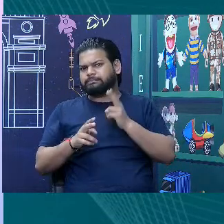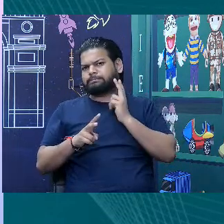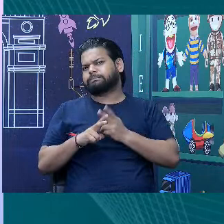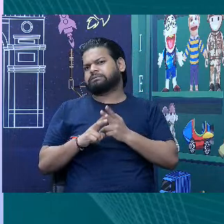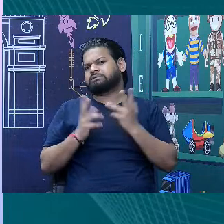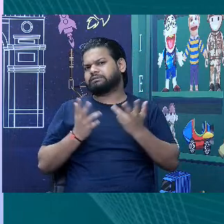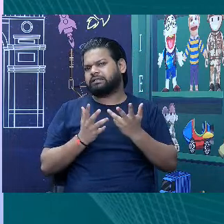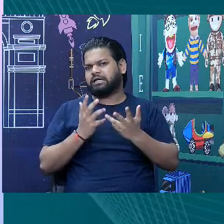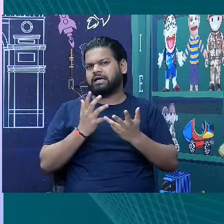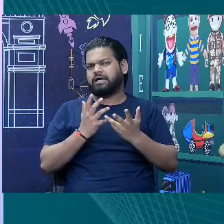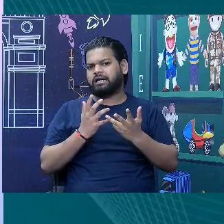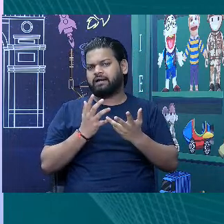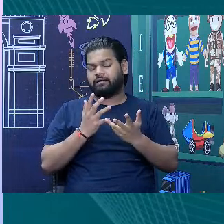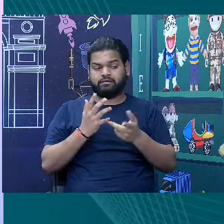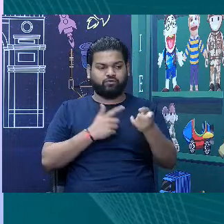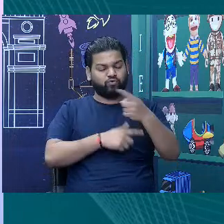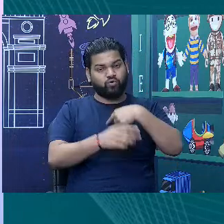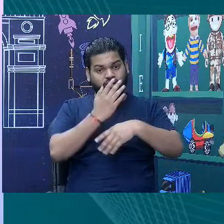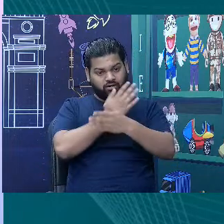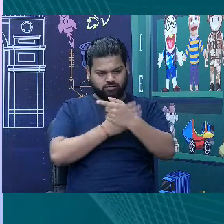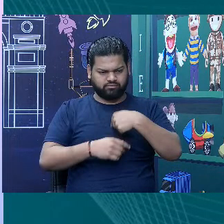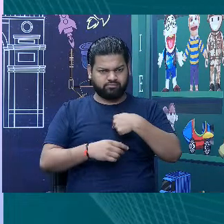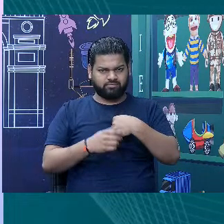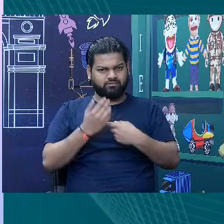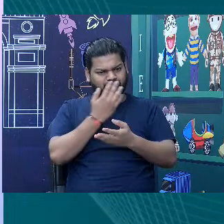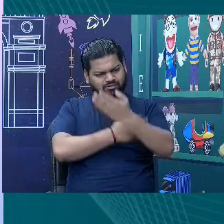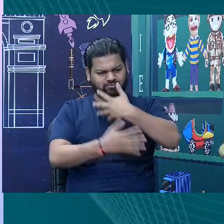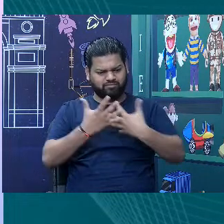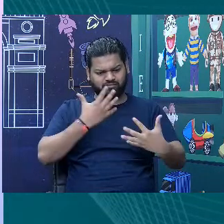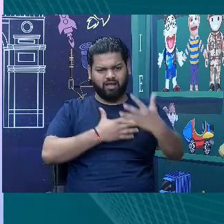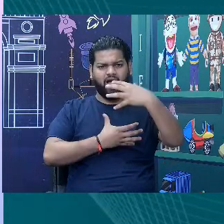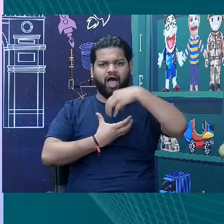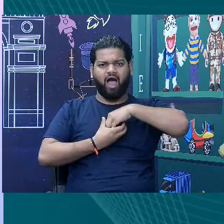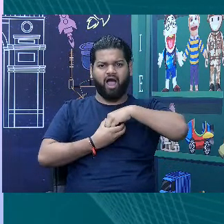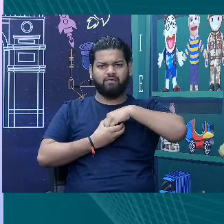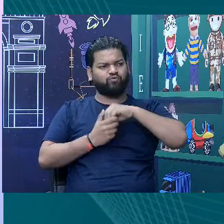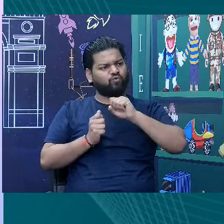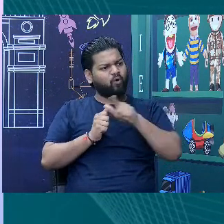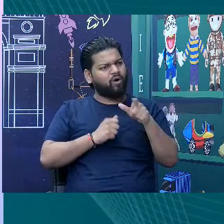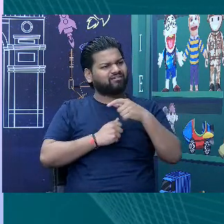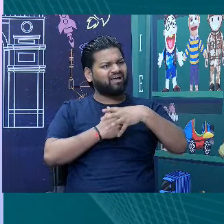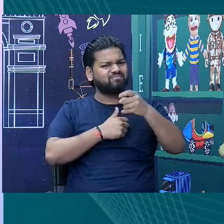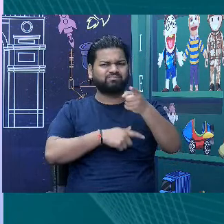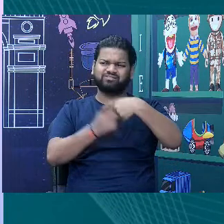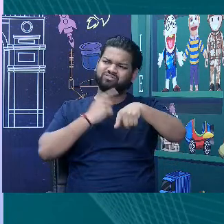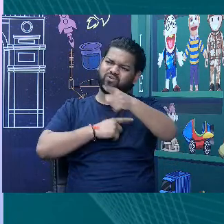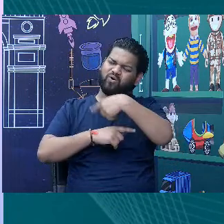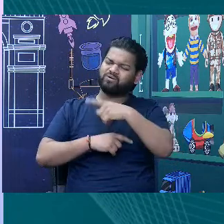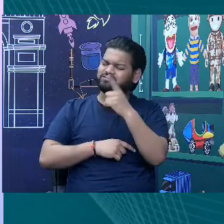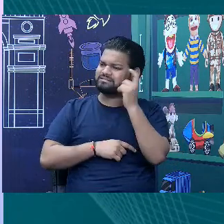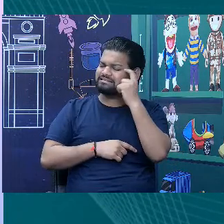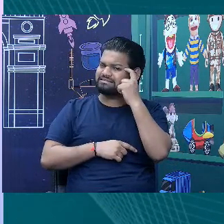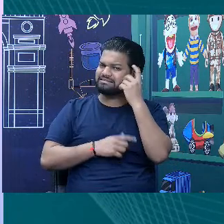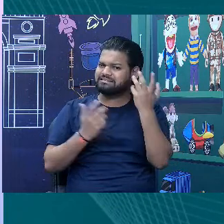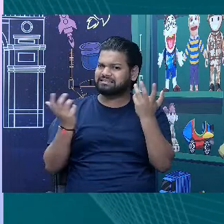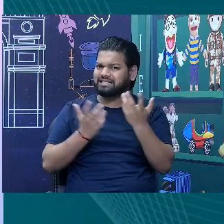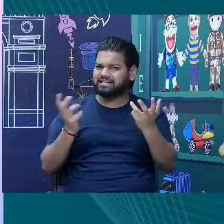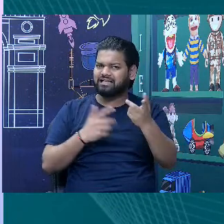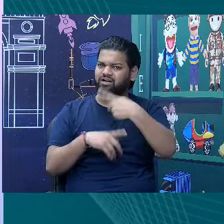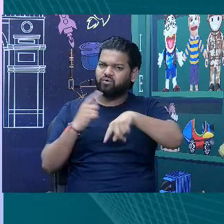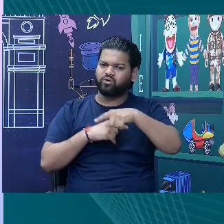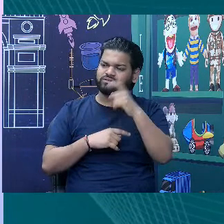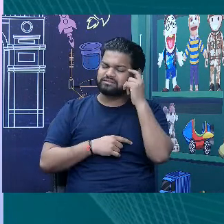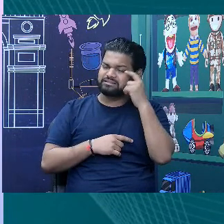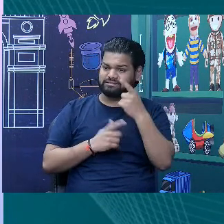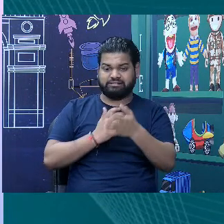हैं तो हम हमेशा सैड ही रहेंगे। ऐसा नहीं होता है, ऑफ कोर्स हम हैप्पी होते हैं। इनफैक्ट स्टीफन हॉकिंग का खुद का बहुत अच्छा सेंस ऑफ ह्यूमर है।